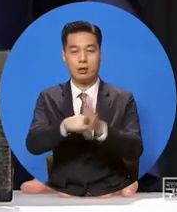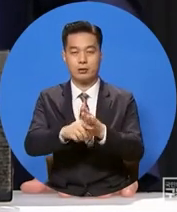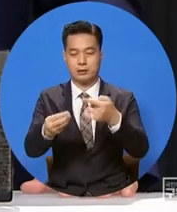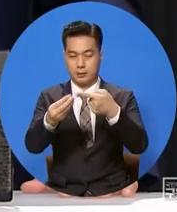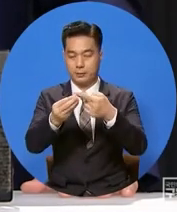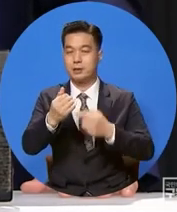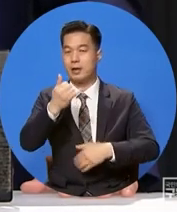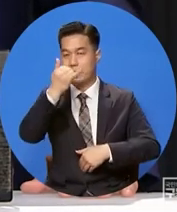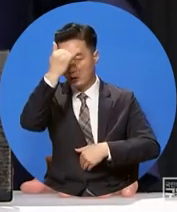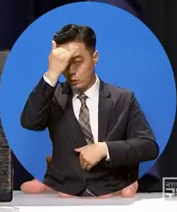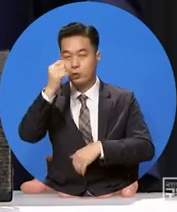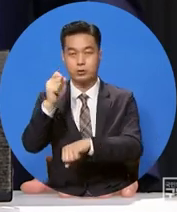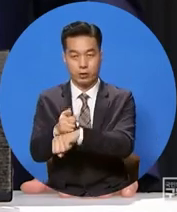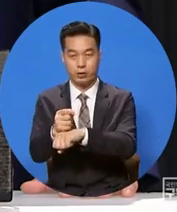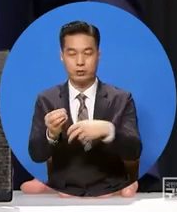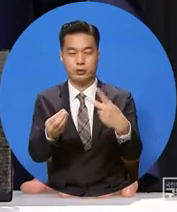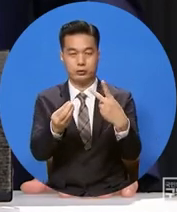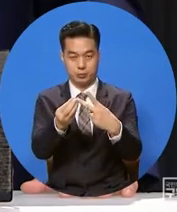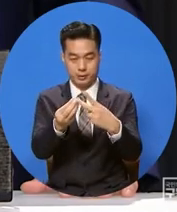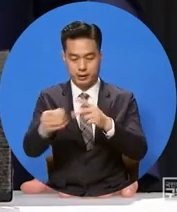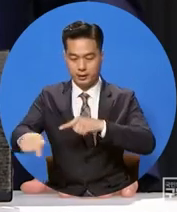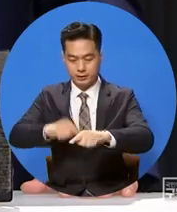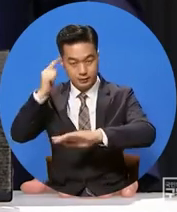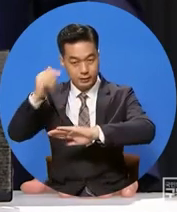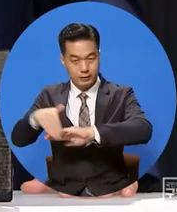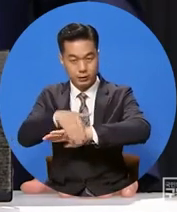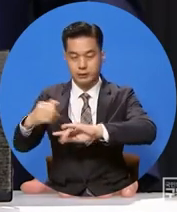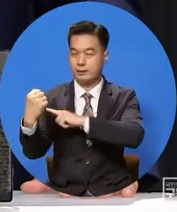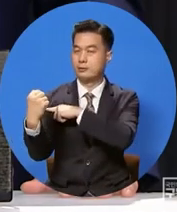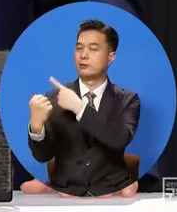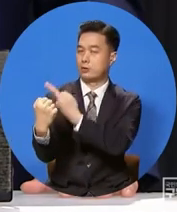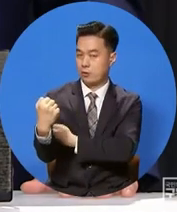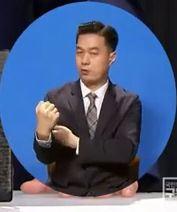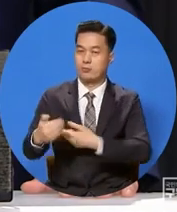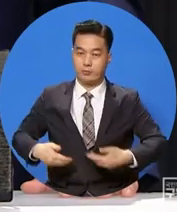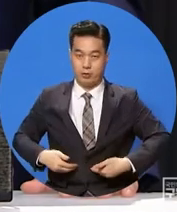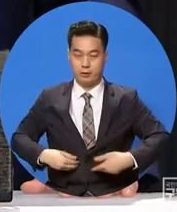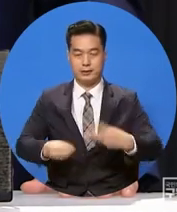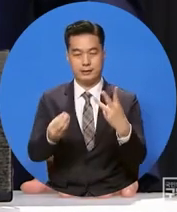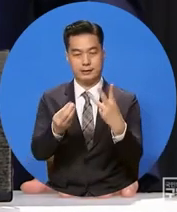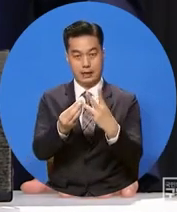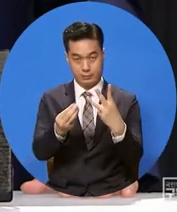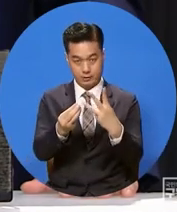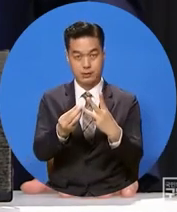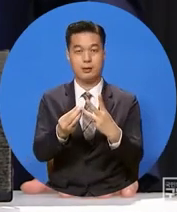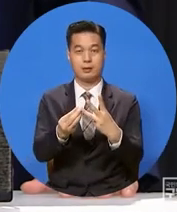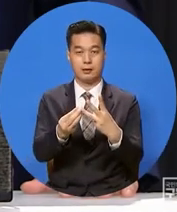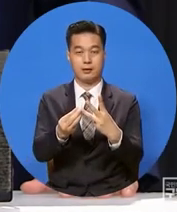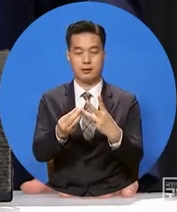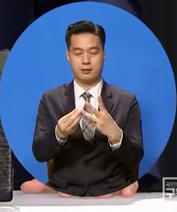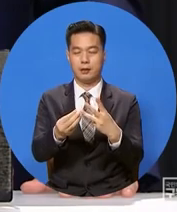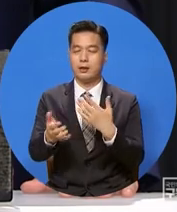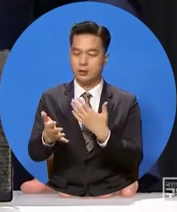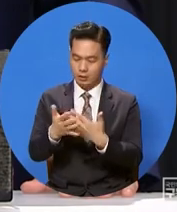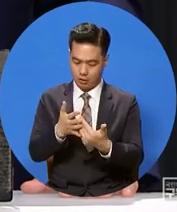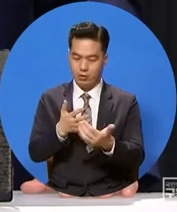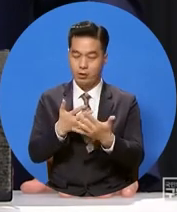도덕성이고. 두 번째가 정책 능력입니다. 세 번째가